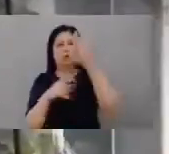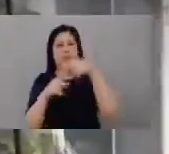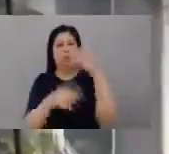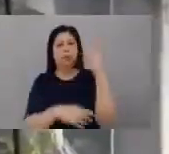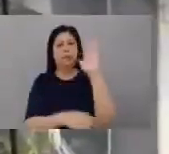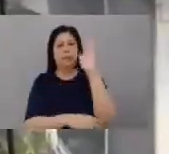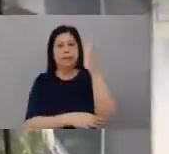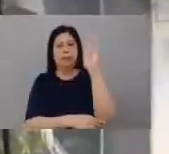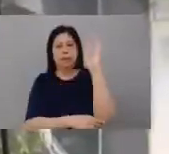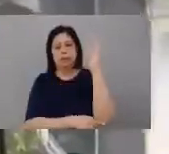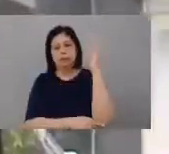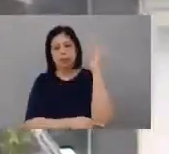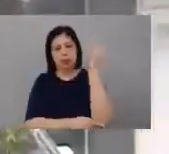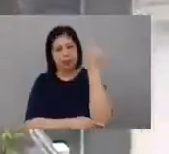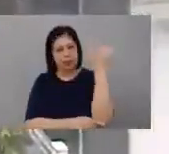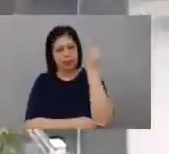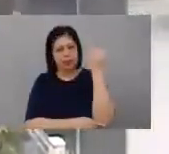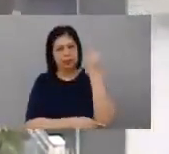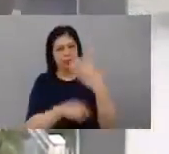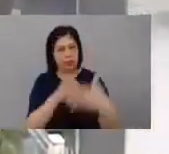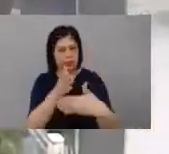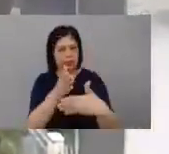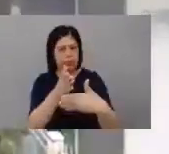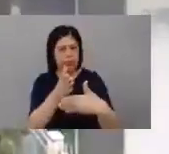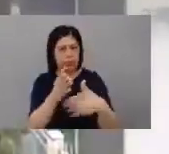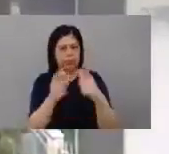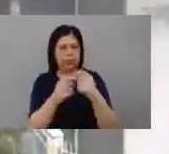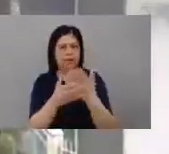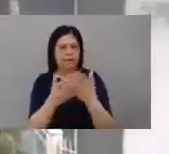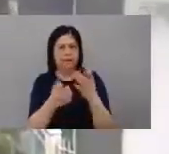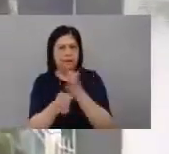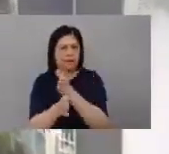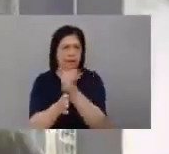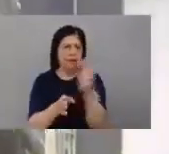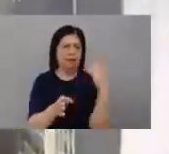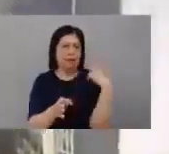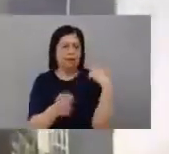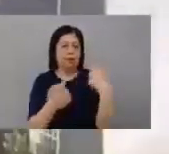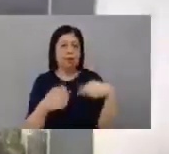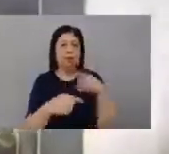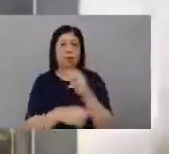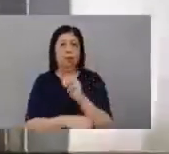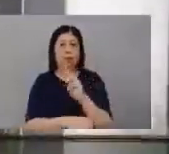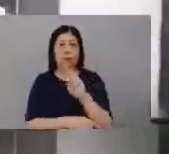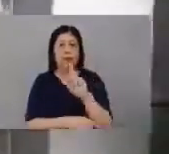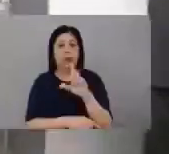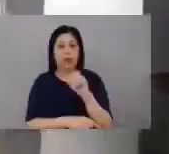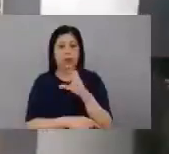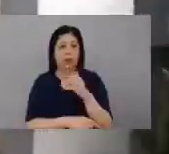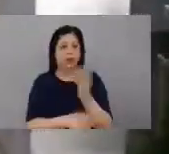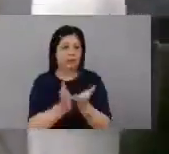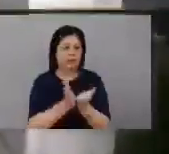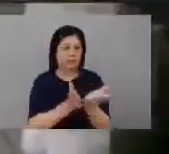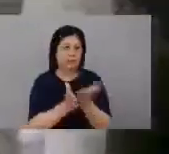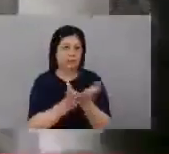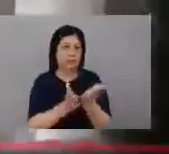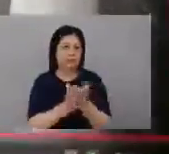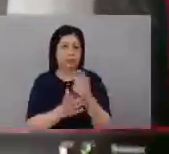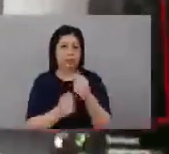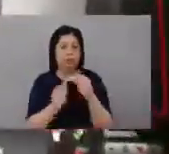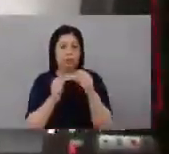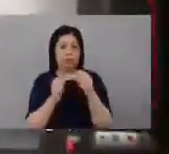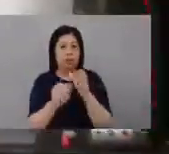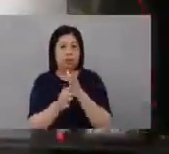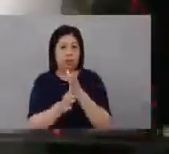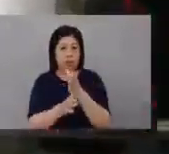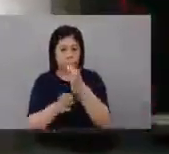sasakyan para doon sa mga dumediretso sa Maynila at sa mga kumakanan dito sa may EDSA going Ayala, ay nagkakaroon lamang na onting